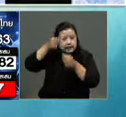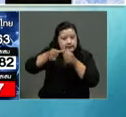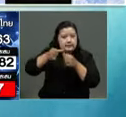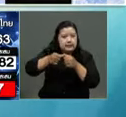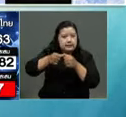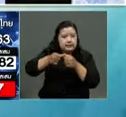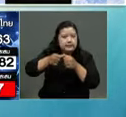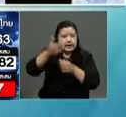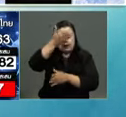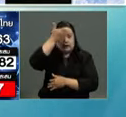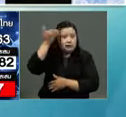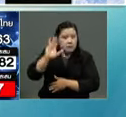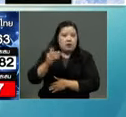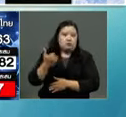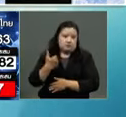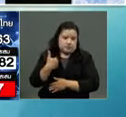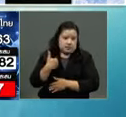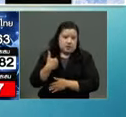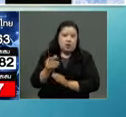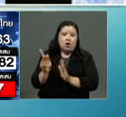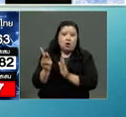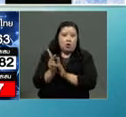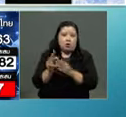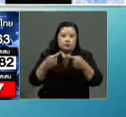เนี่ยนะครับไม่ประมาทกัดจะตกขอให้ท่านจำให้ได้แค่5ข้อนี้ทั้งผู้ประกอบการหรือท่านเองถ้าท่านเป็นผู้ที่ไปใช้บริการเห็นคนออกันเต็มหน้าร้านนี้